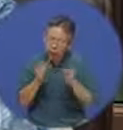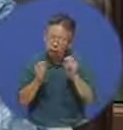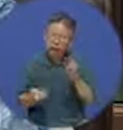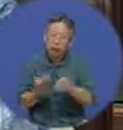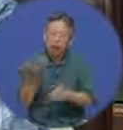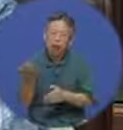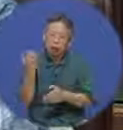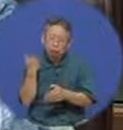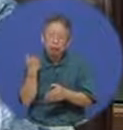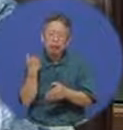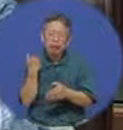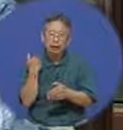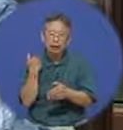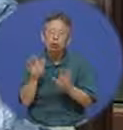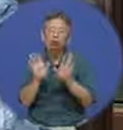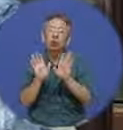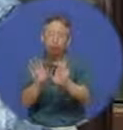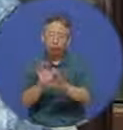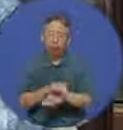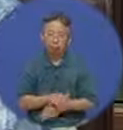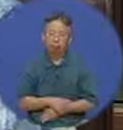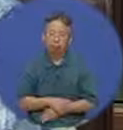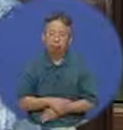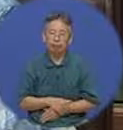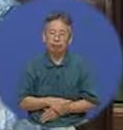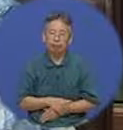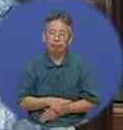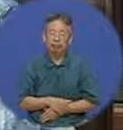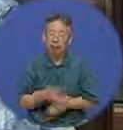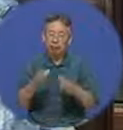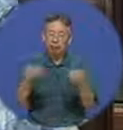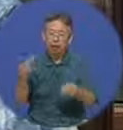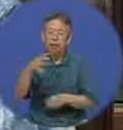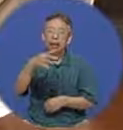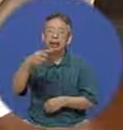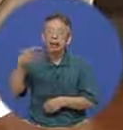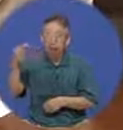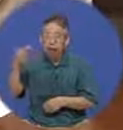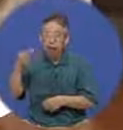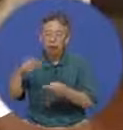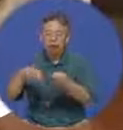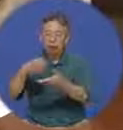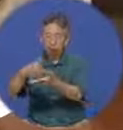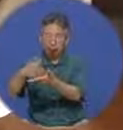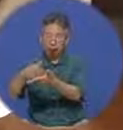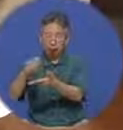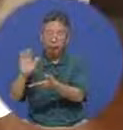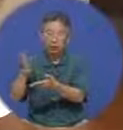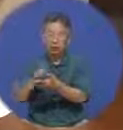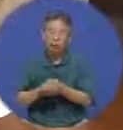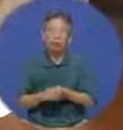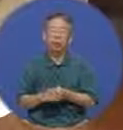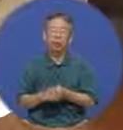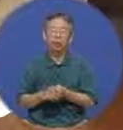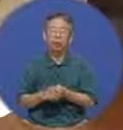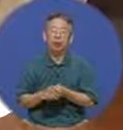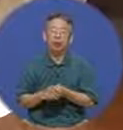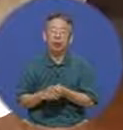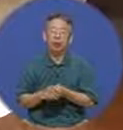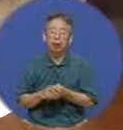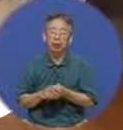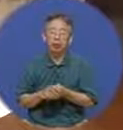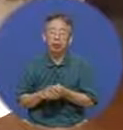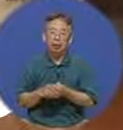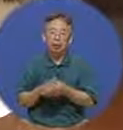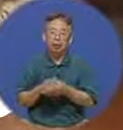と思ってますね、 はい はい、 であの今全国で初めてという話をされましたけれども、はい、でその広報啓発